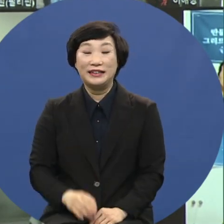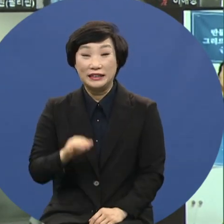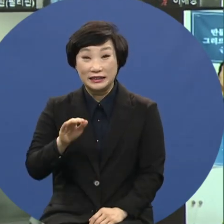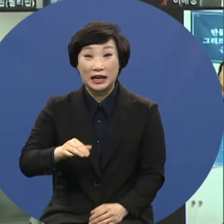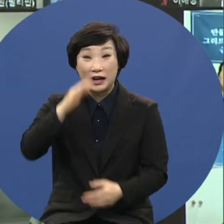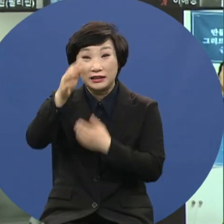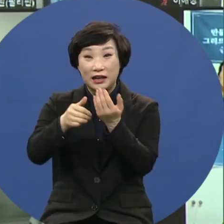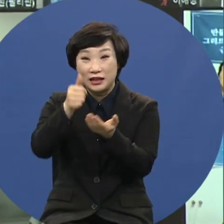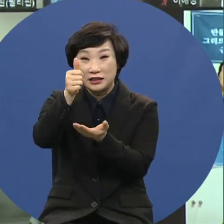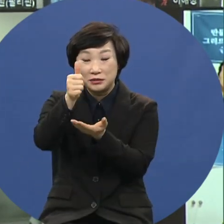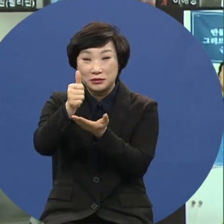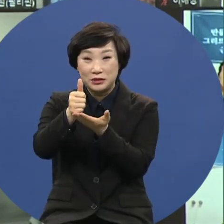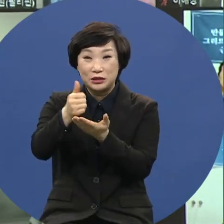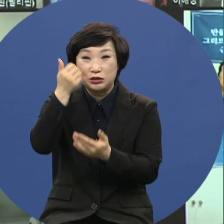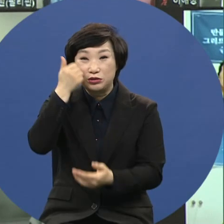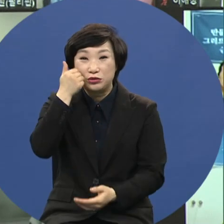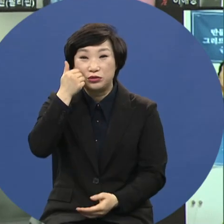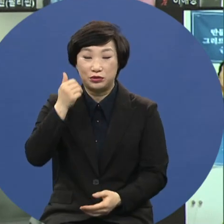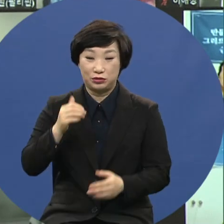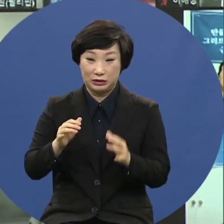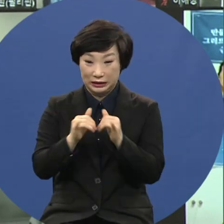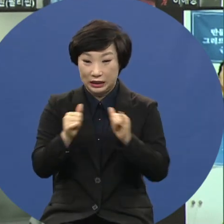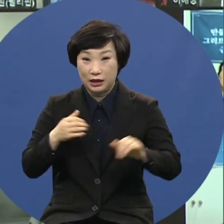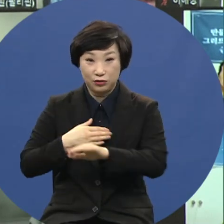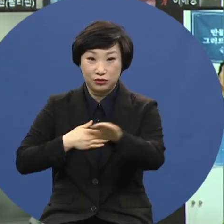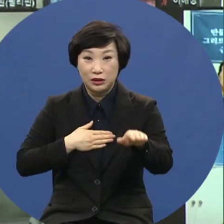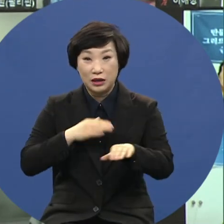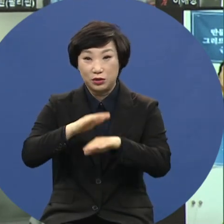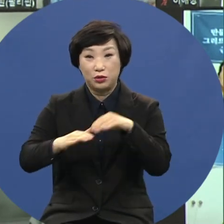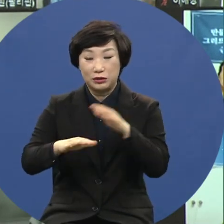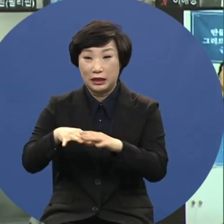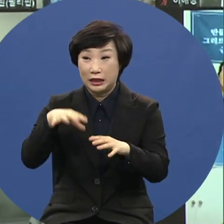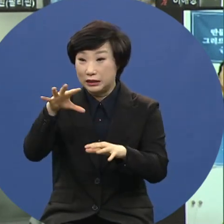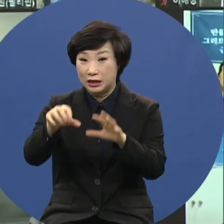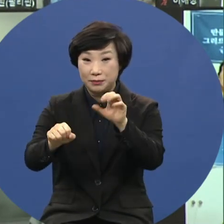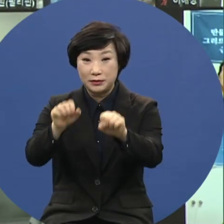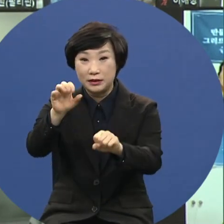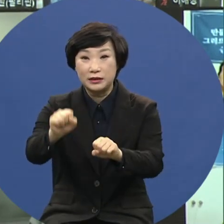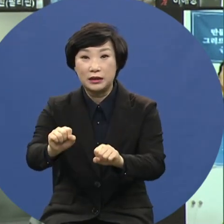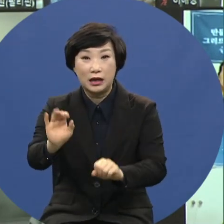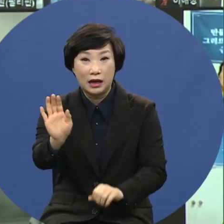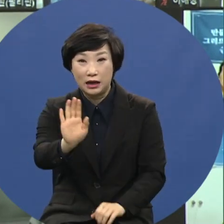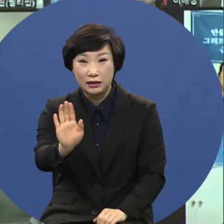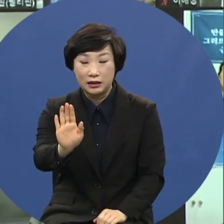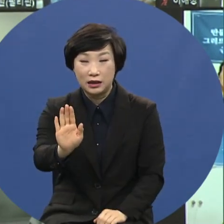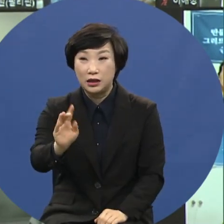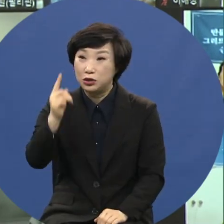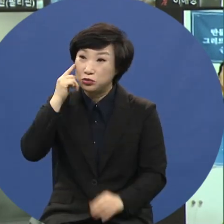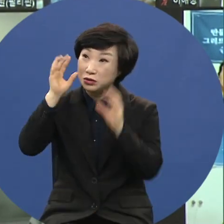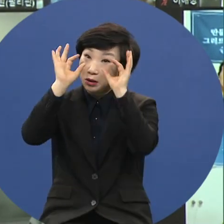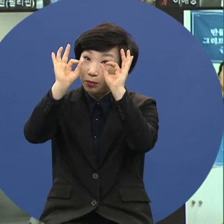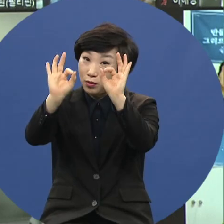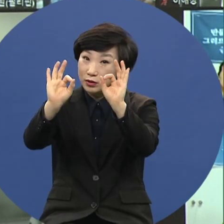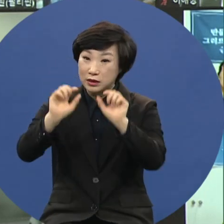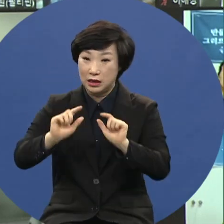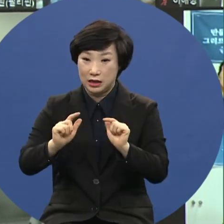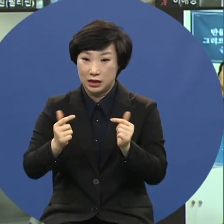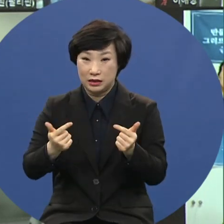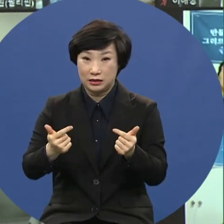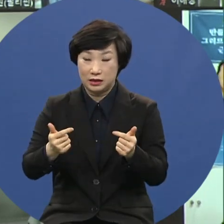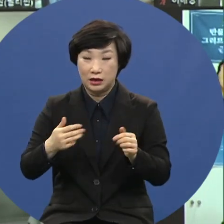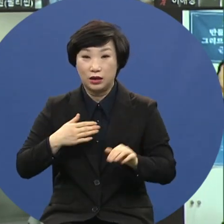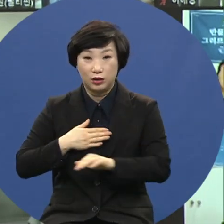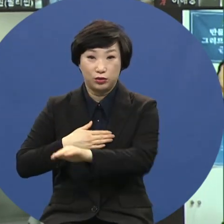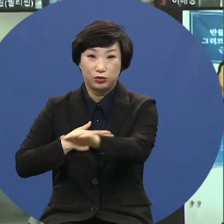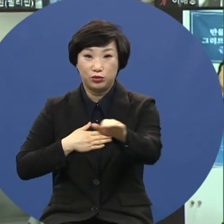하나님은 손에 잡히지 않고 눈에 보이지 않고 우리가